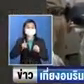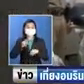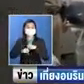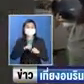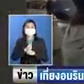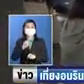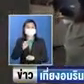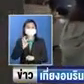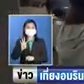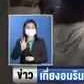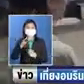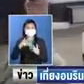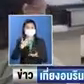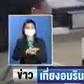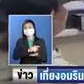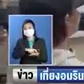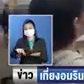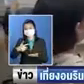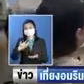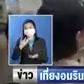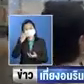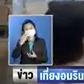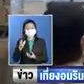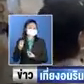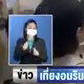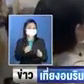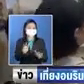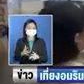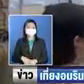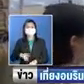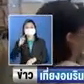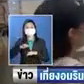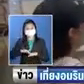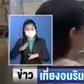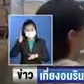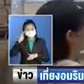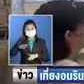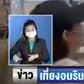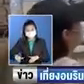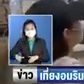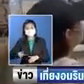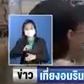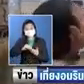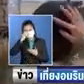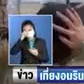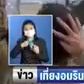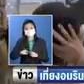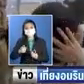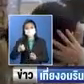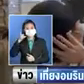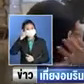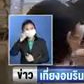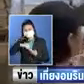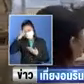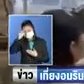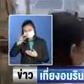ปีแล้วพอเขาโอนเงินมาไม่ยอมส่งโทรศัพท์ให้เขาน้องจะเอาไปใช้เรียนออนไลน์จนกระทั่งน้องไม่มีโทรศัพ